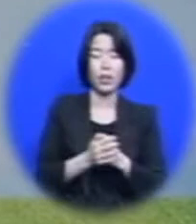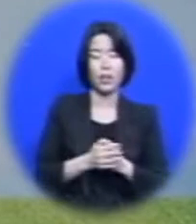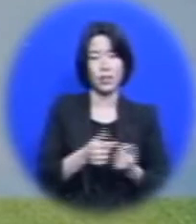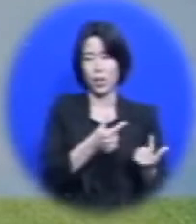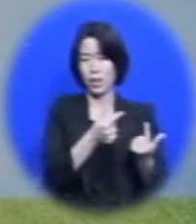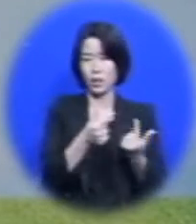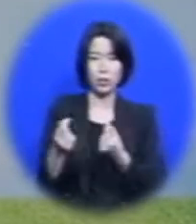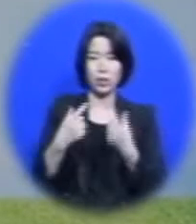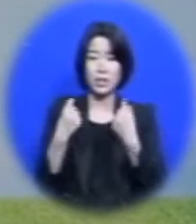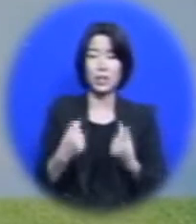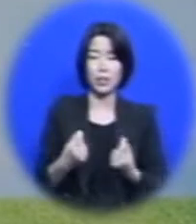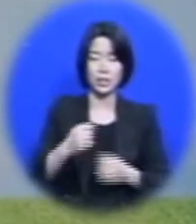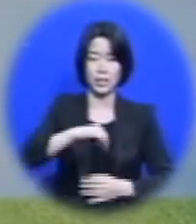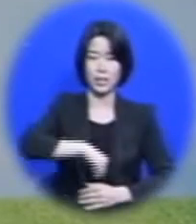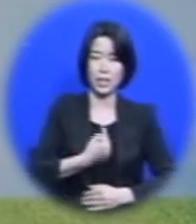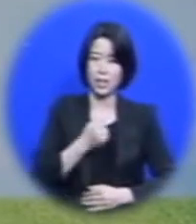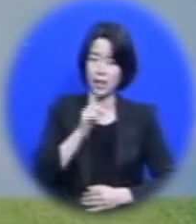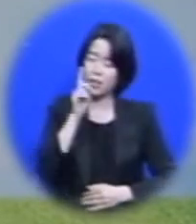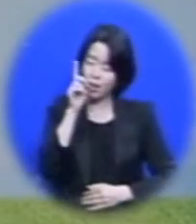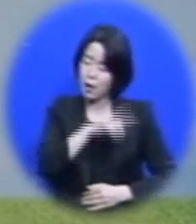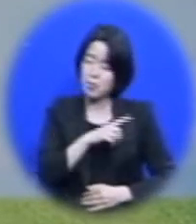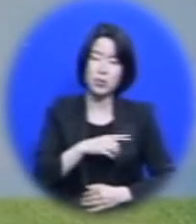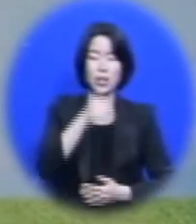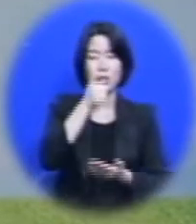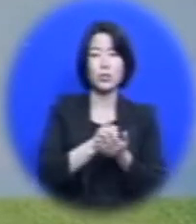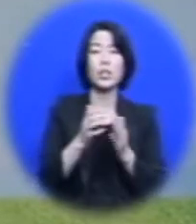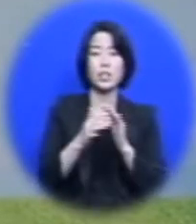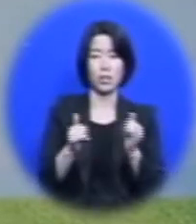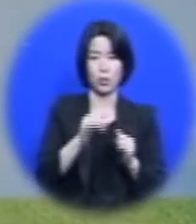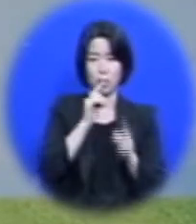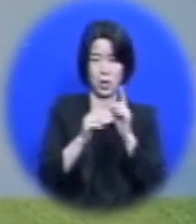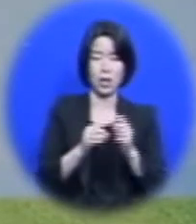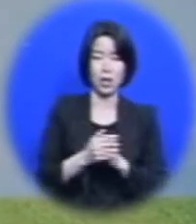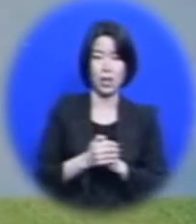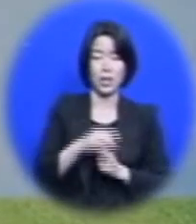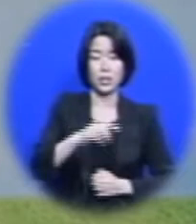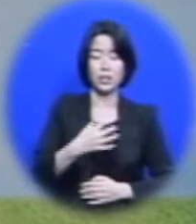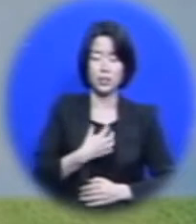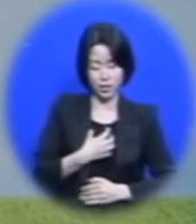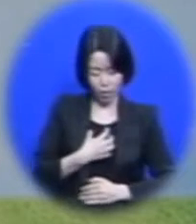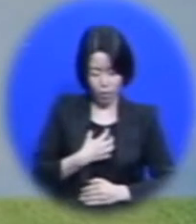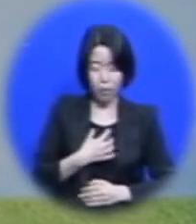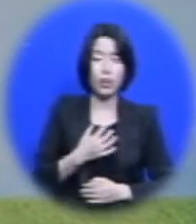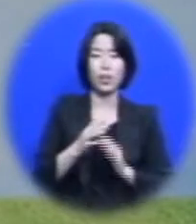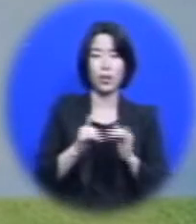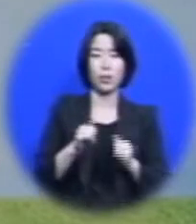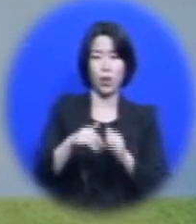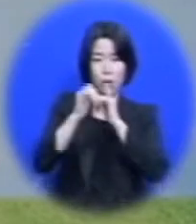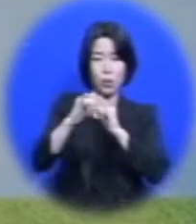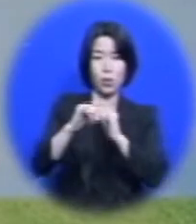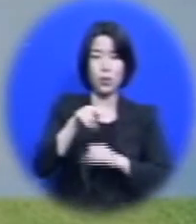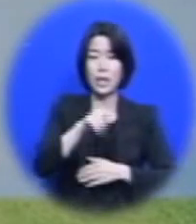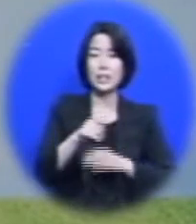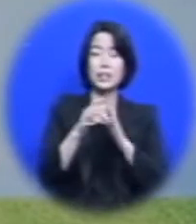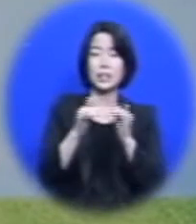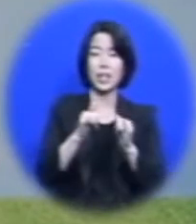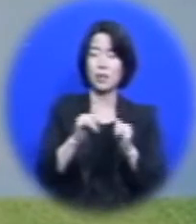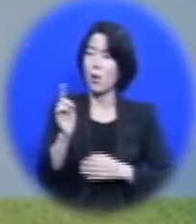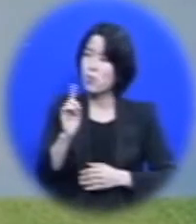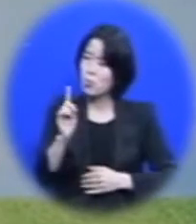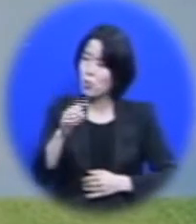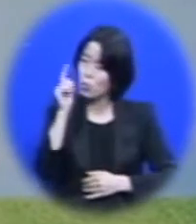다 한결같이 자기가 사악한 죄인이라는 겁니다. 그 경건하고 또 훌륭한 그분들이 뭐가